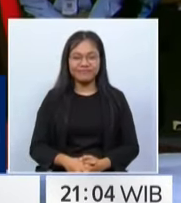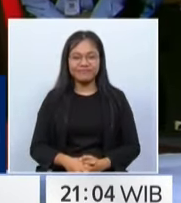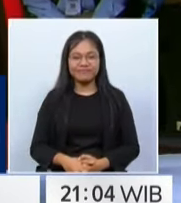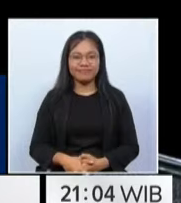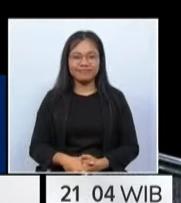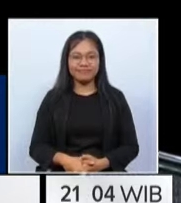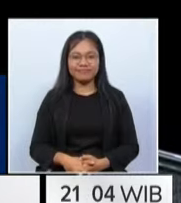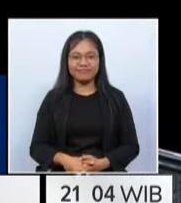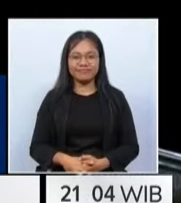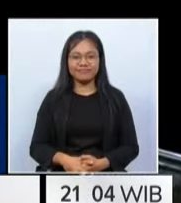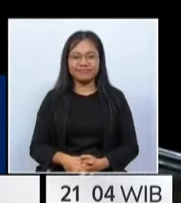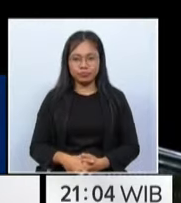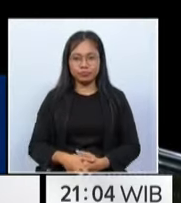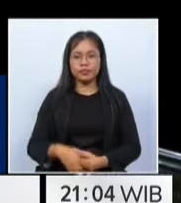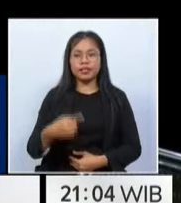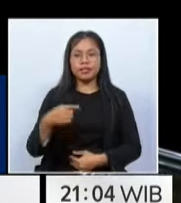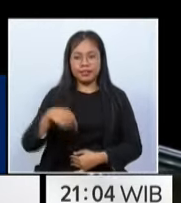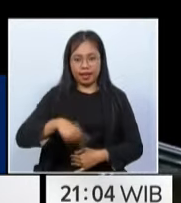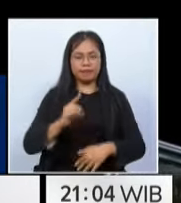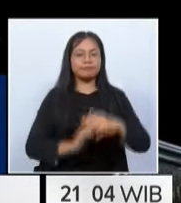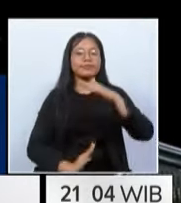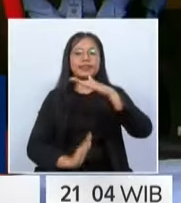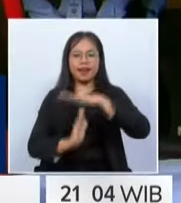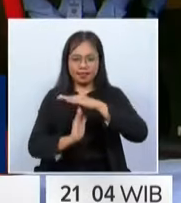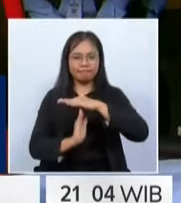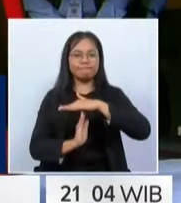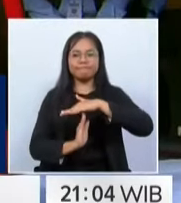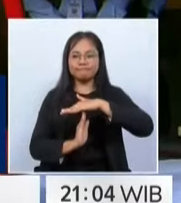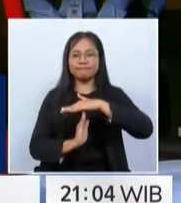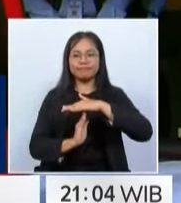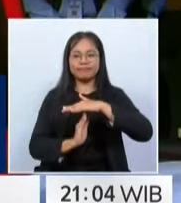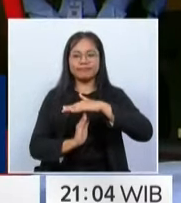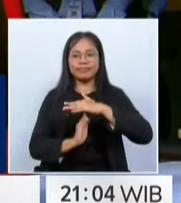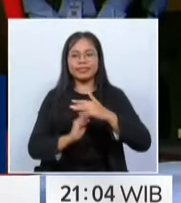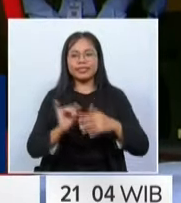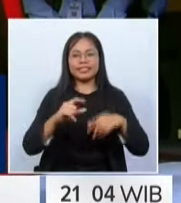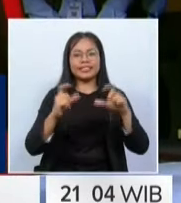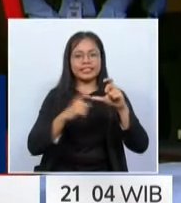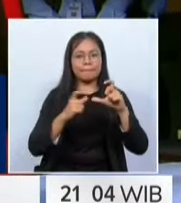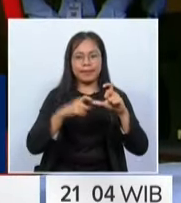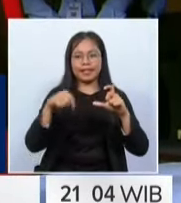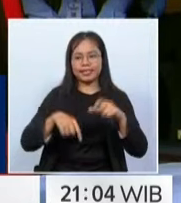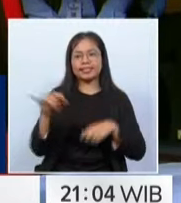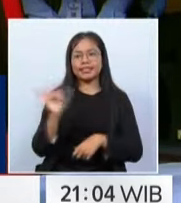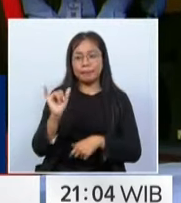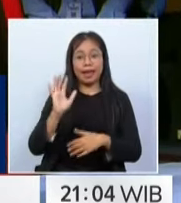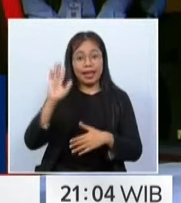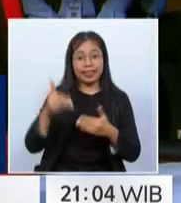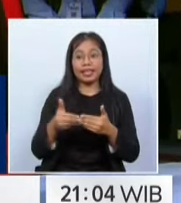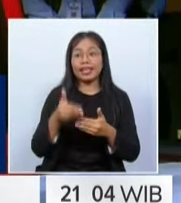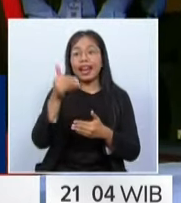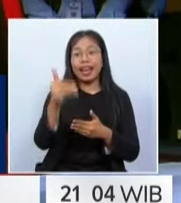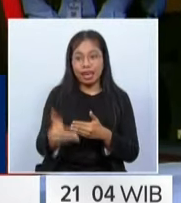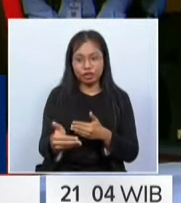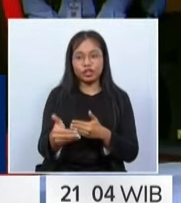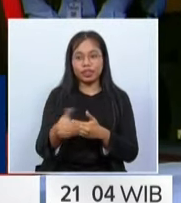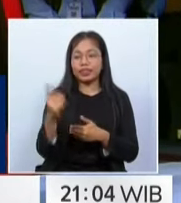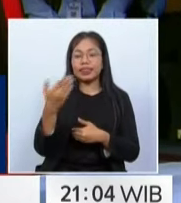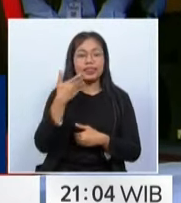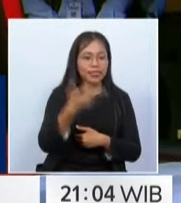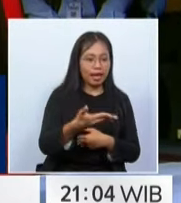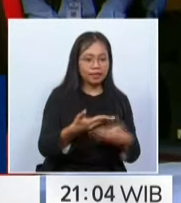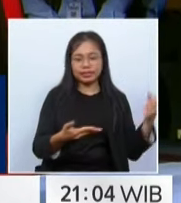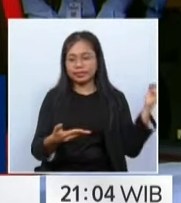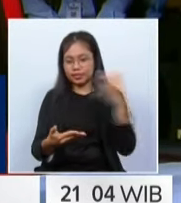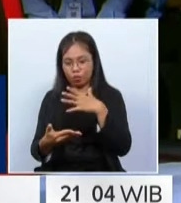pemirsa kita akan ceda dulu selanjutnya akan sama seperti segmen ini akan ada tanya jawab antar capres dan kami persilakan untuk